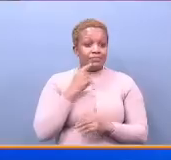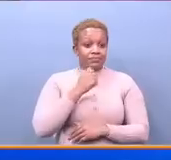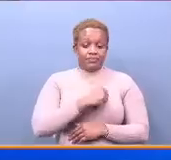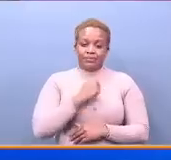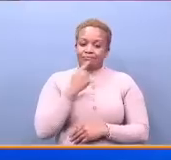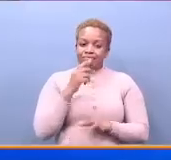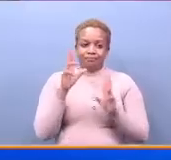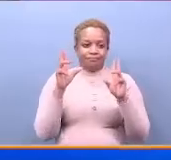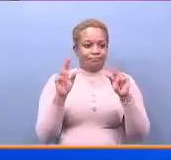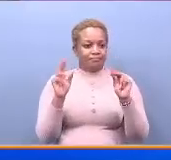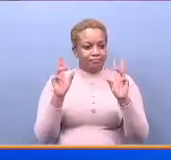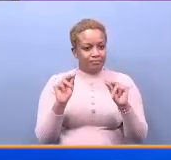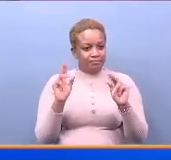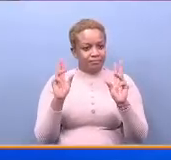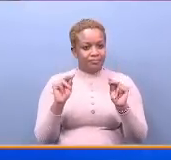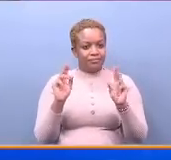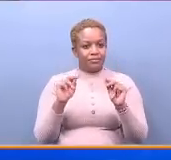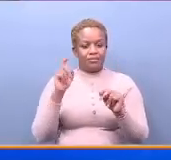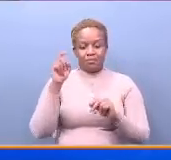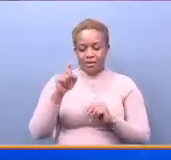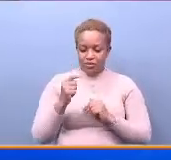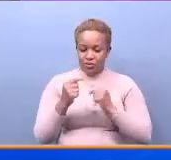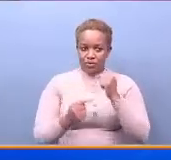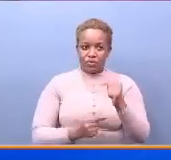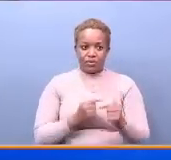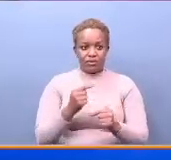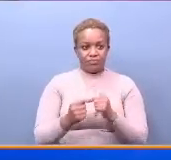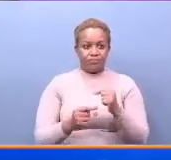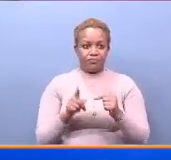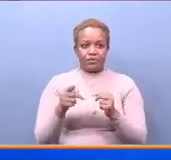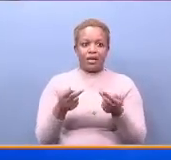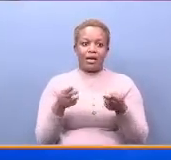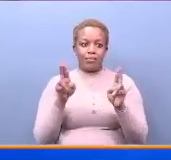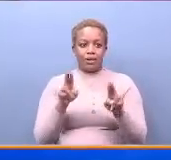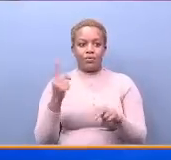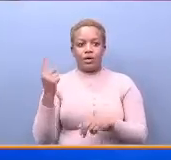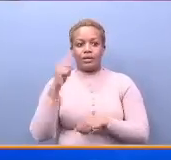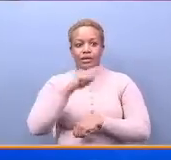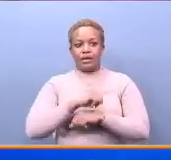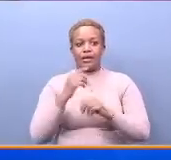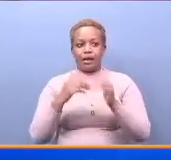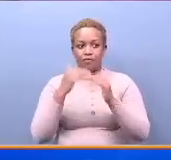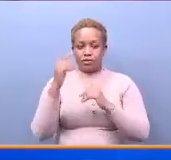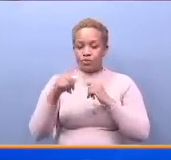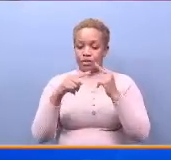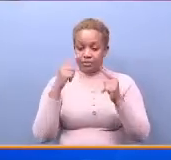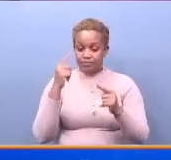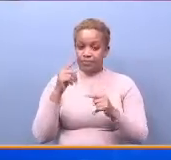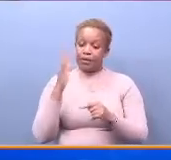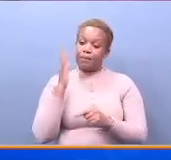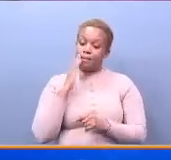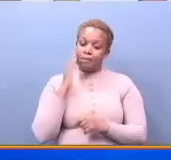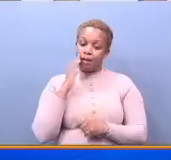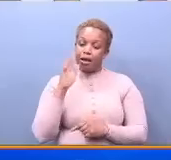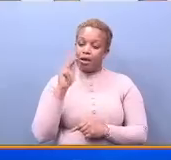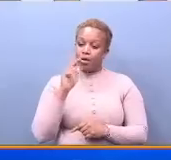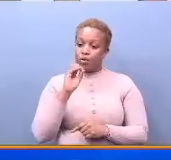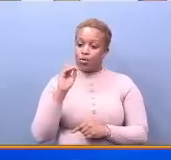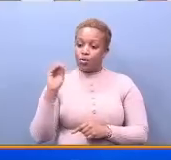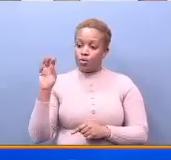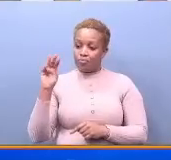hapana, lazima tuendelee. Hivyo basi. Na hii imekuja siku moja baada mimi kushinda. Mama tu mwenyewe Martha Koome alifom bench ya